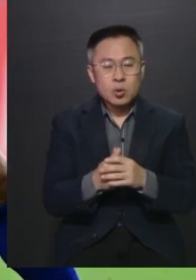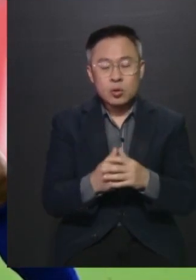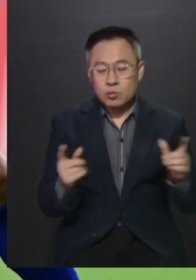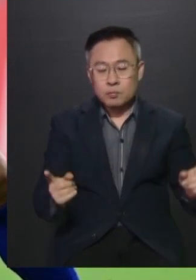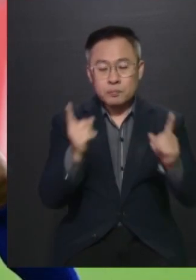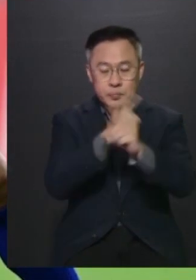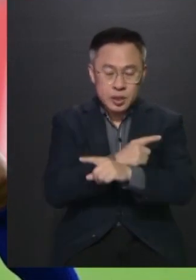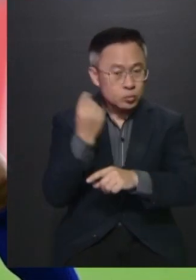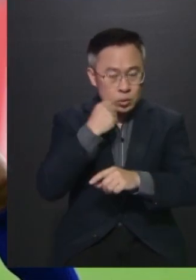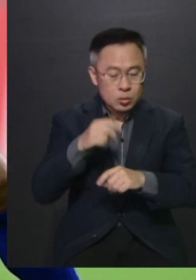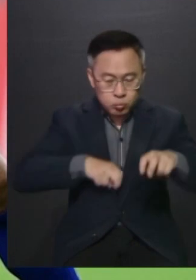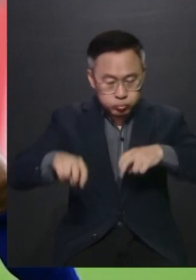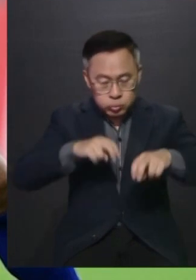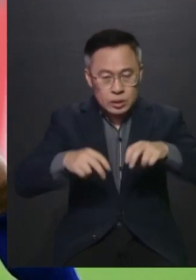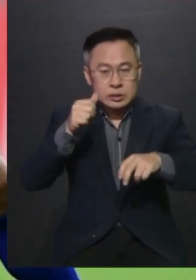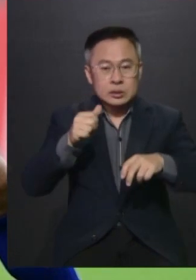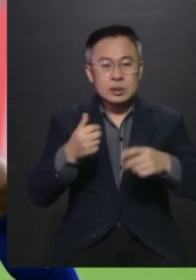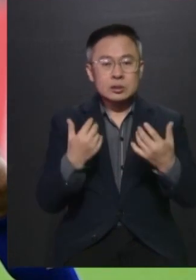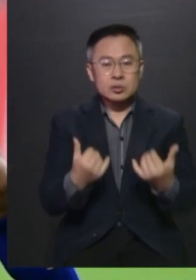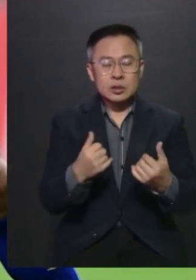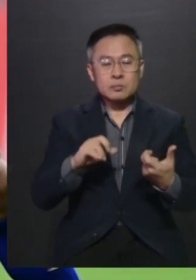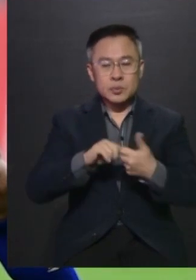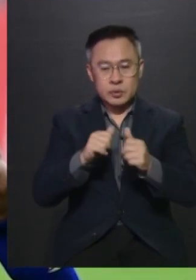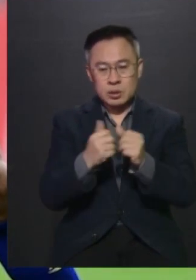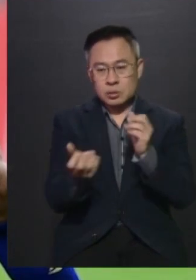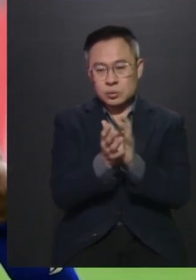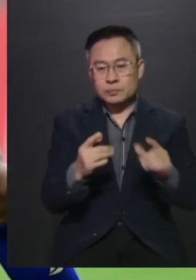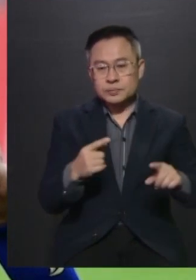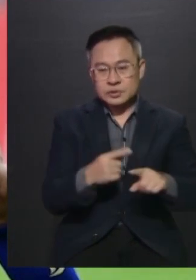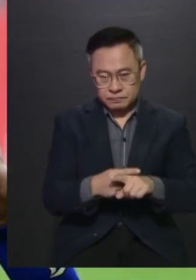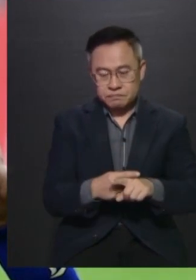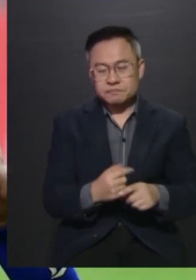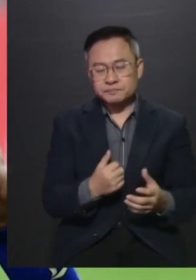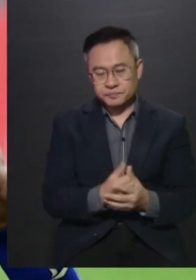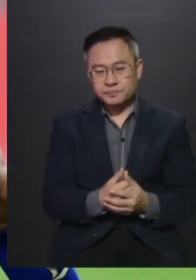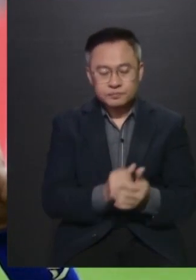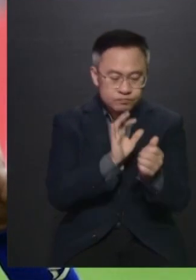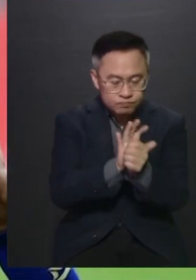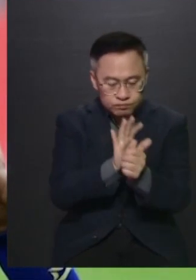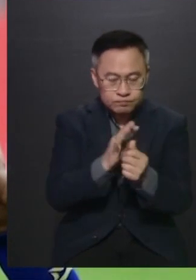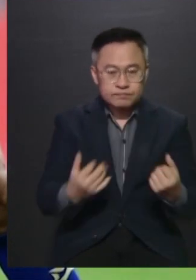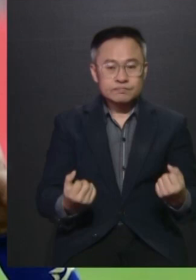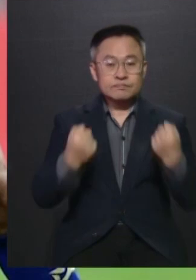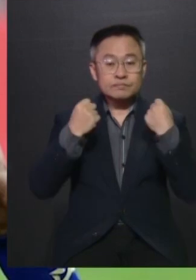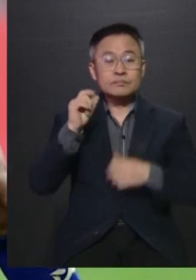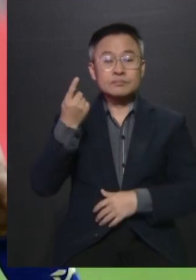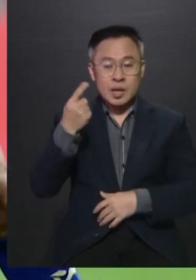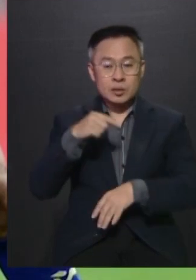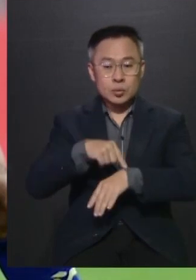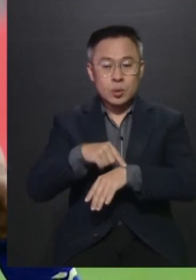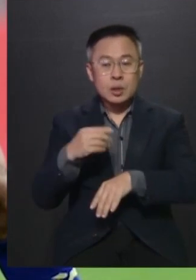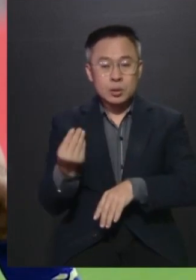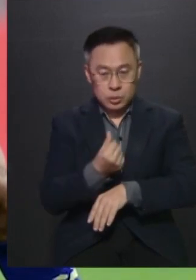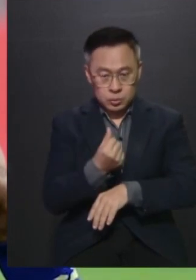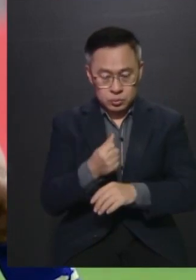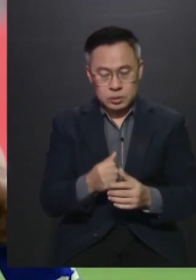แสดงผลงานได้อย่างเต็มที่แต่ว่าพอมันถึงช่วงที่ต้องบาดเจ็บไปอีกยังไงก็อยากจะให้เจ้าตัวนั้นสามารถฟื้นจากอาการบาดเจ็บขึ้นมาเร็วๆเพราะว่